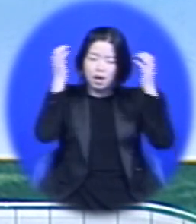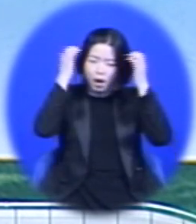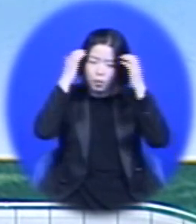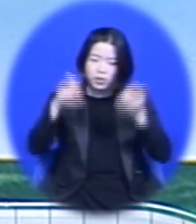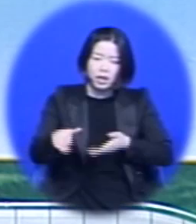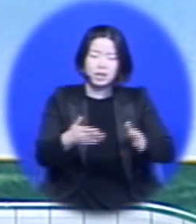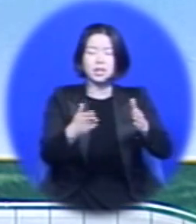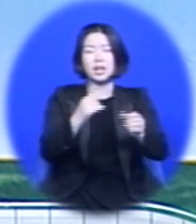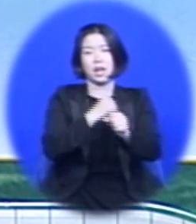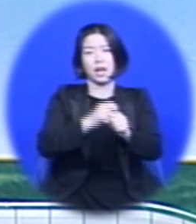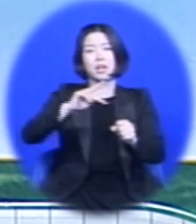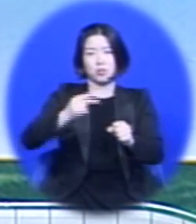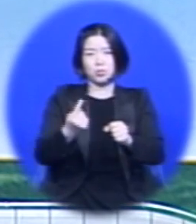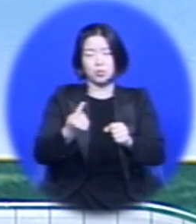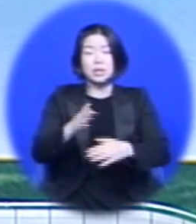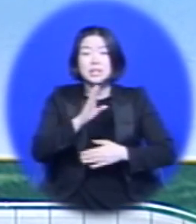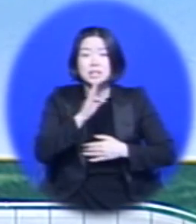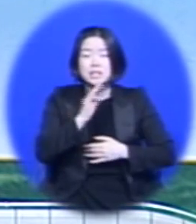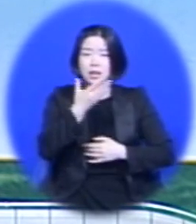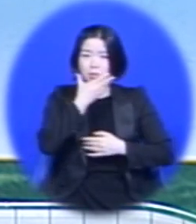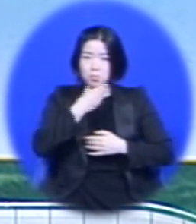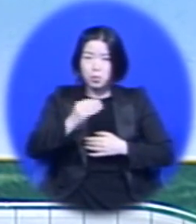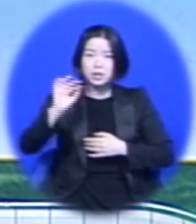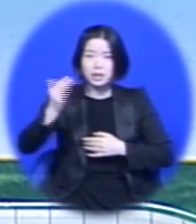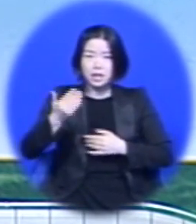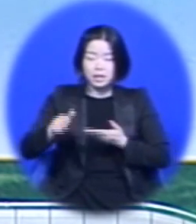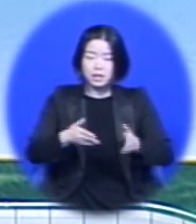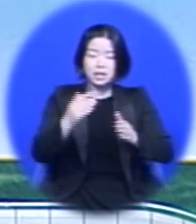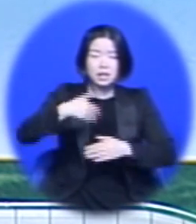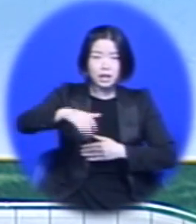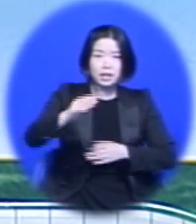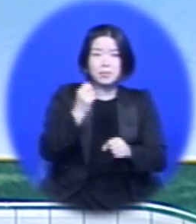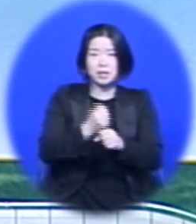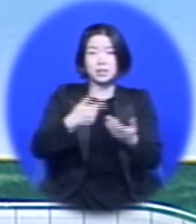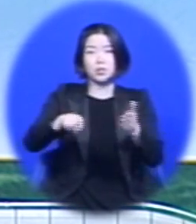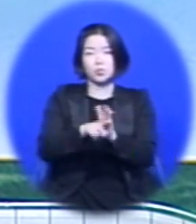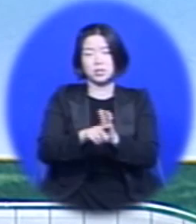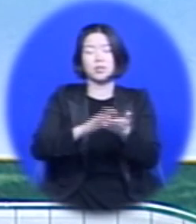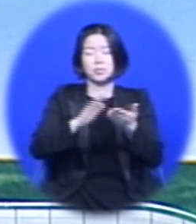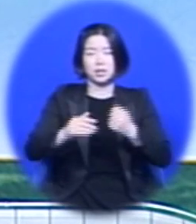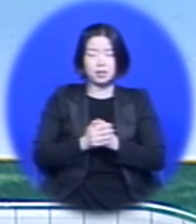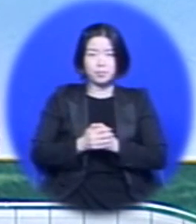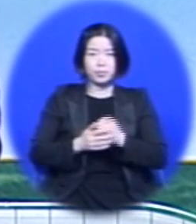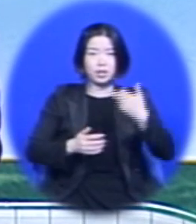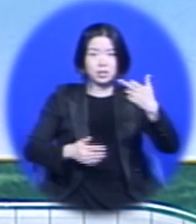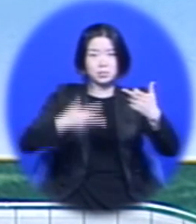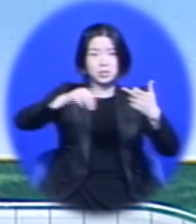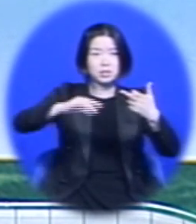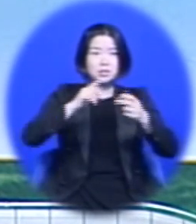할지라도 진짜 복된 길을 가게 만들어 주시려고 하는 겁니다. 17절 말씀에 보면